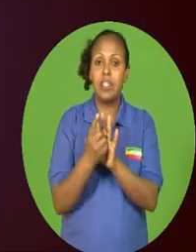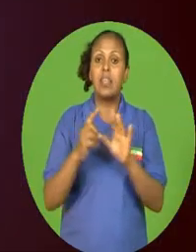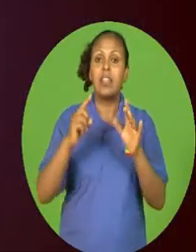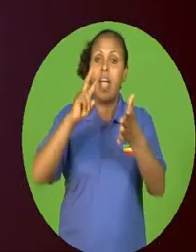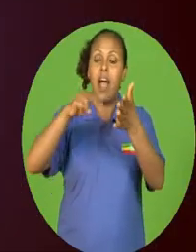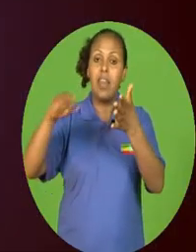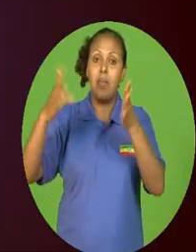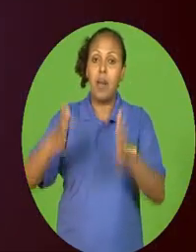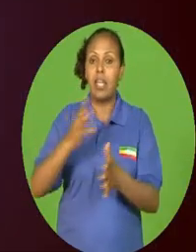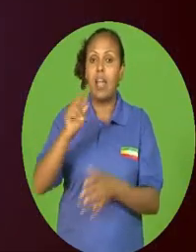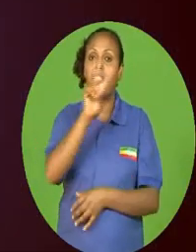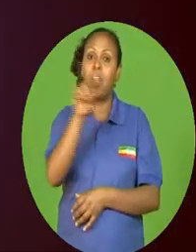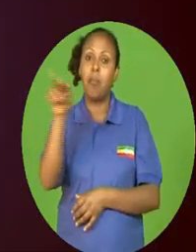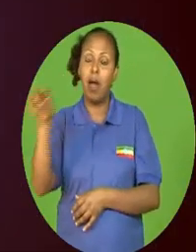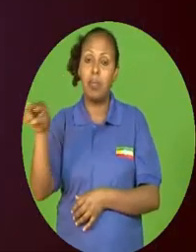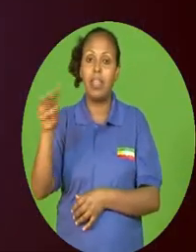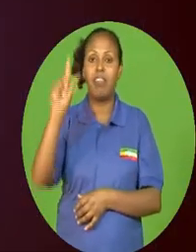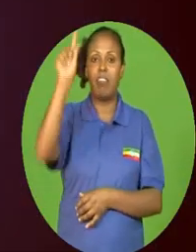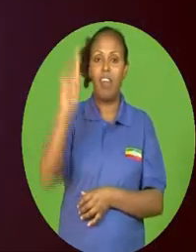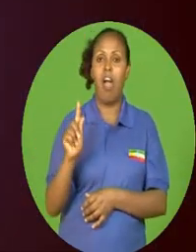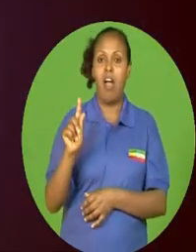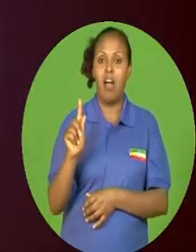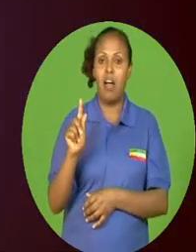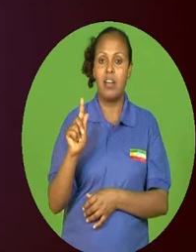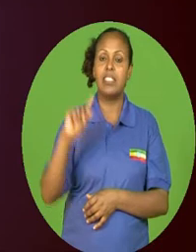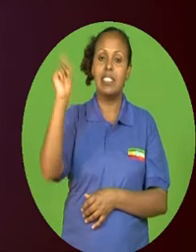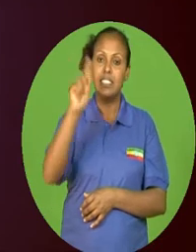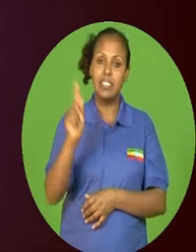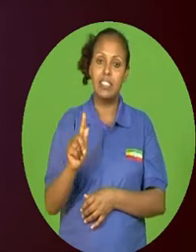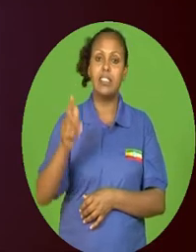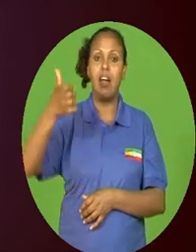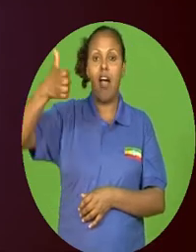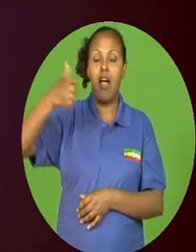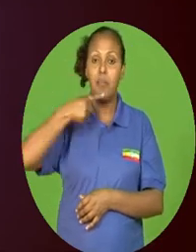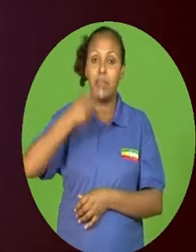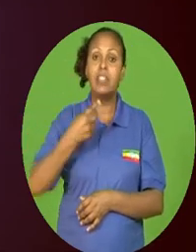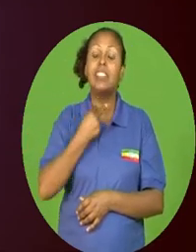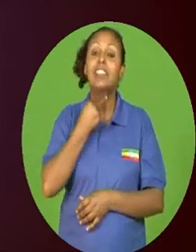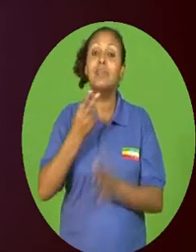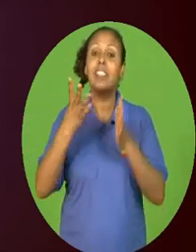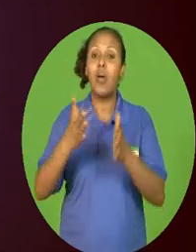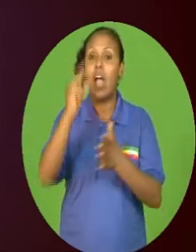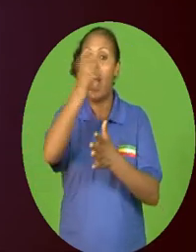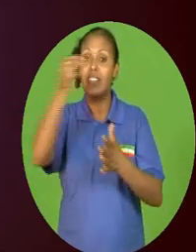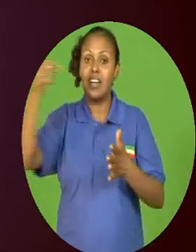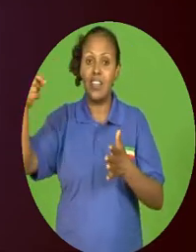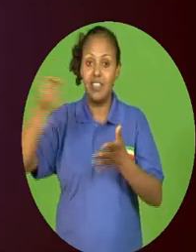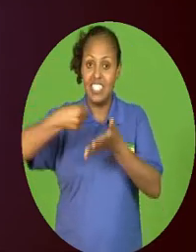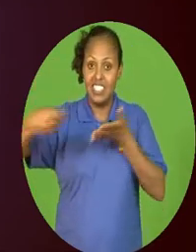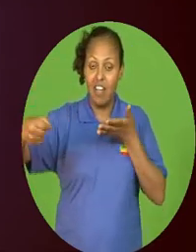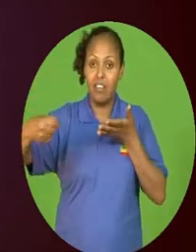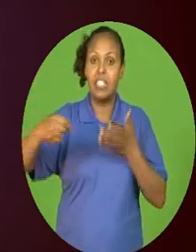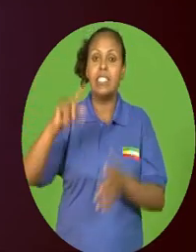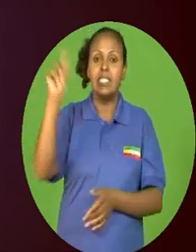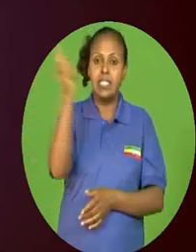ለምሳሌ የአናባቢና የተነባቢ ና ንአ የሚለው በድምጻዊ